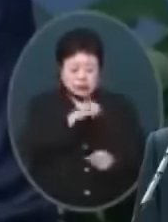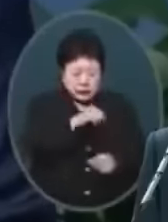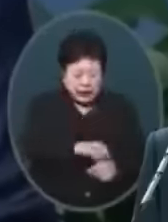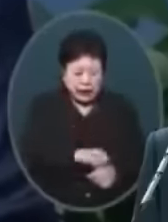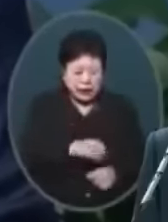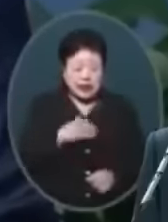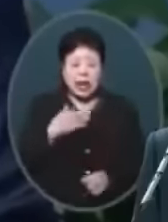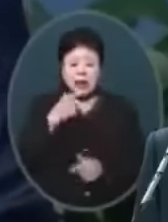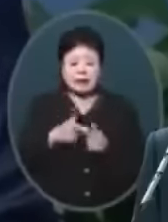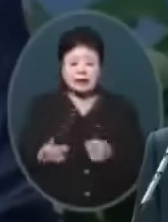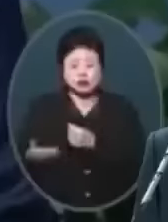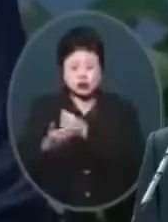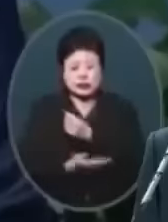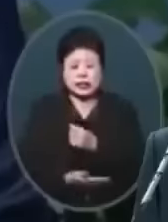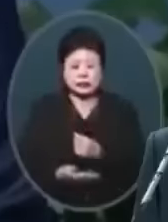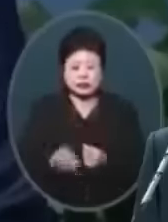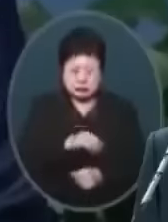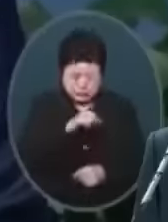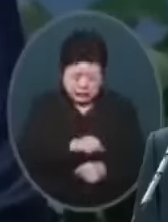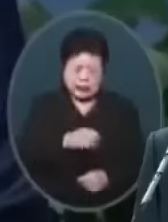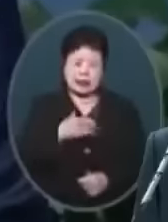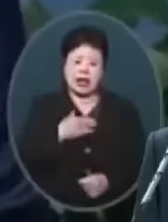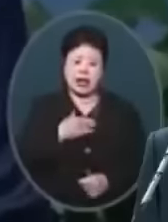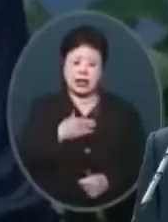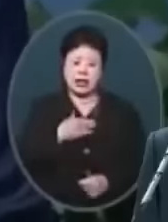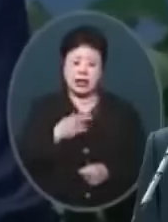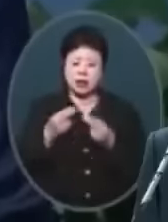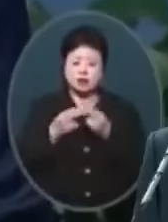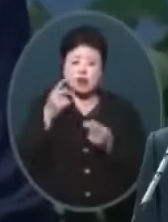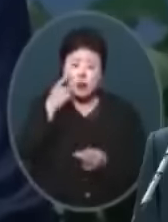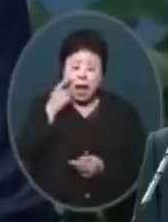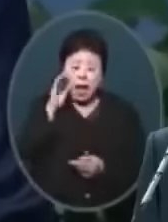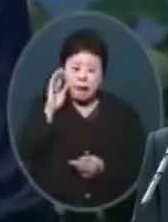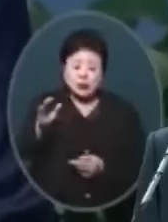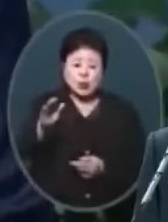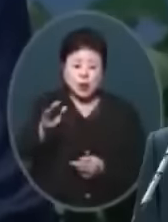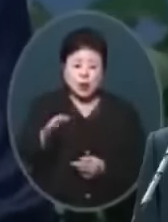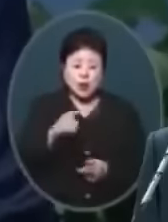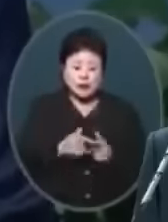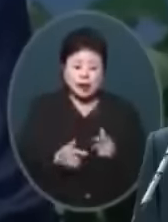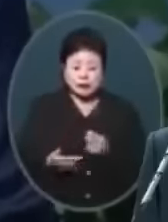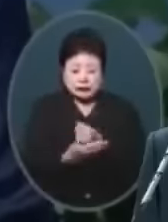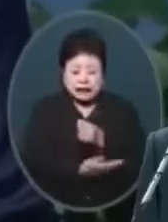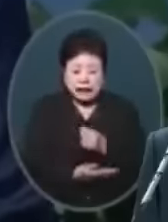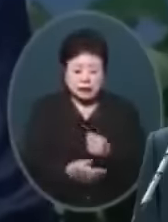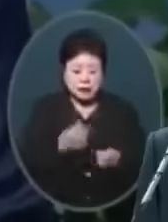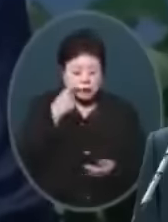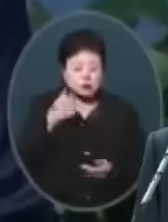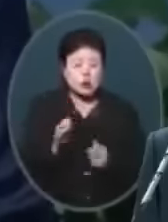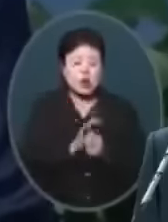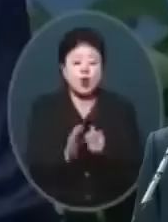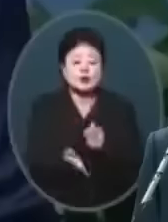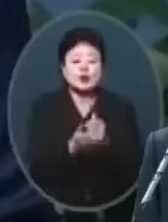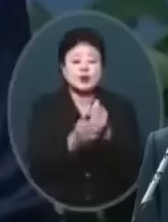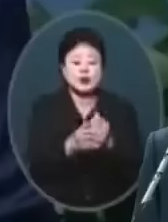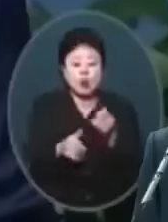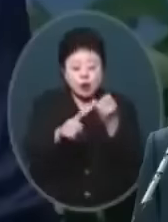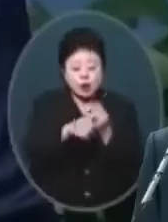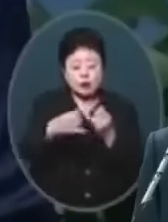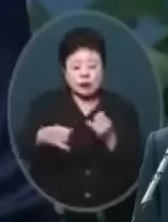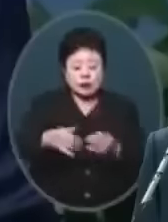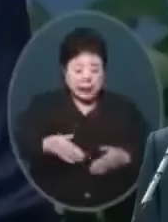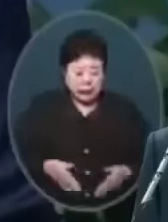잘합니다. 두고 보세요. 나는 나무를 해서 부모님 섬기고 장가 가서 아들,